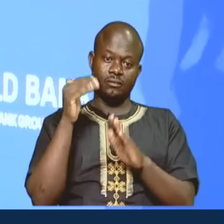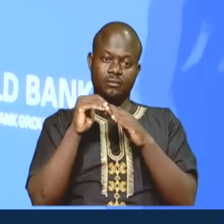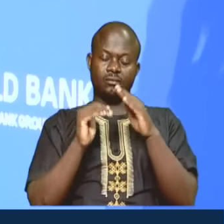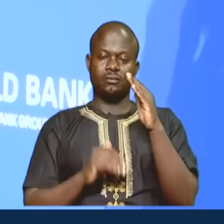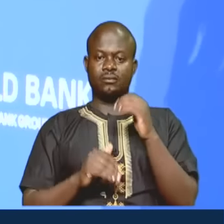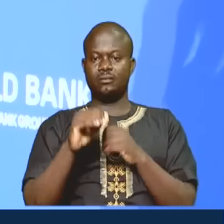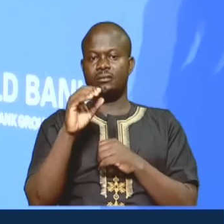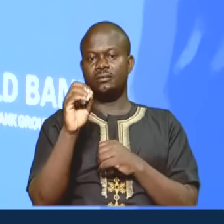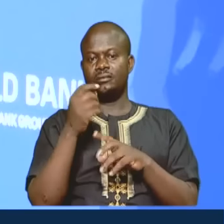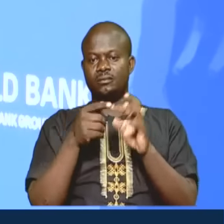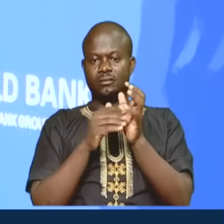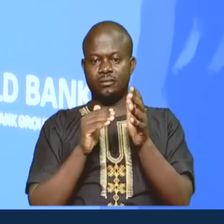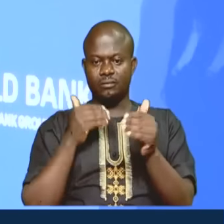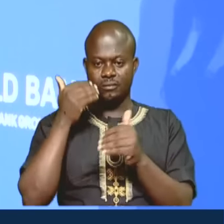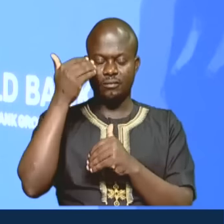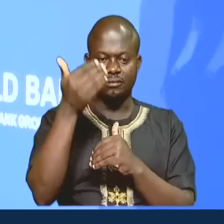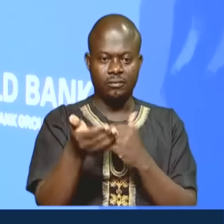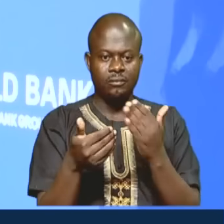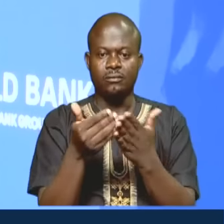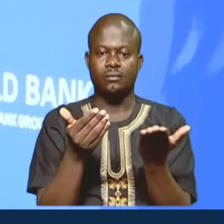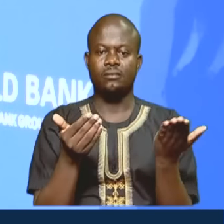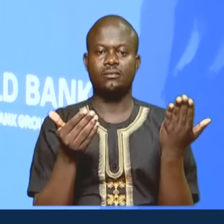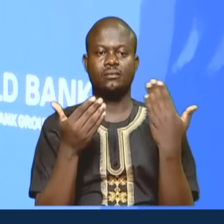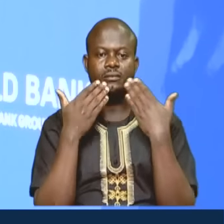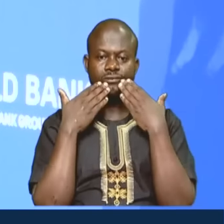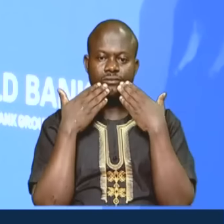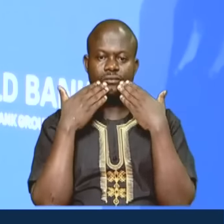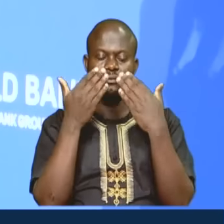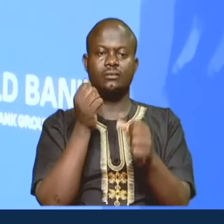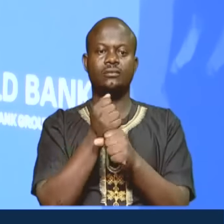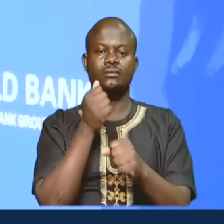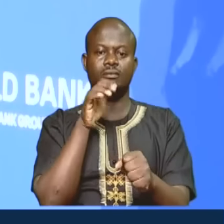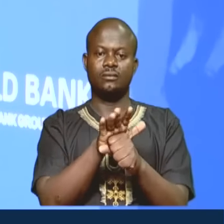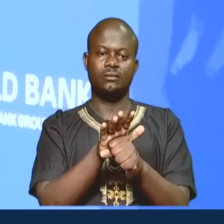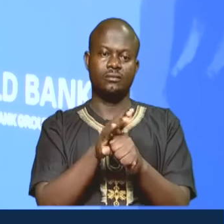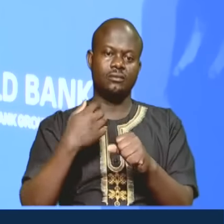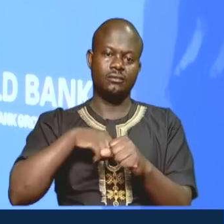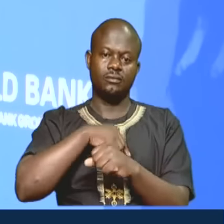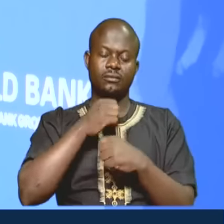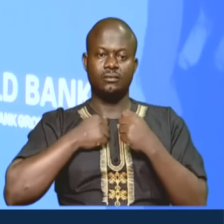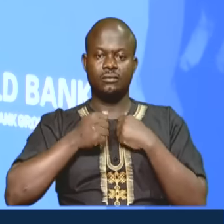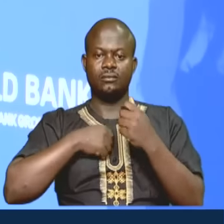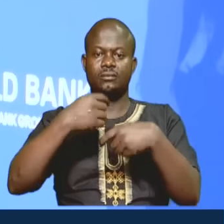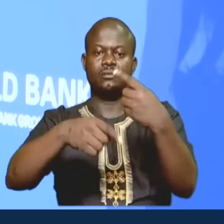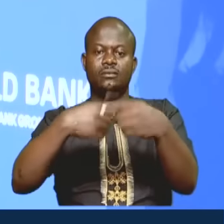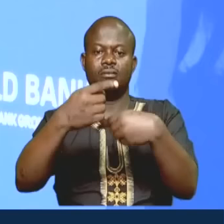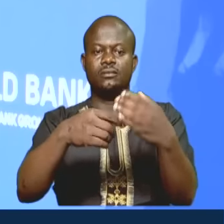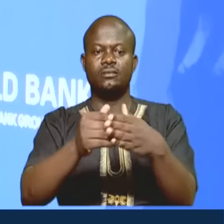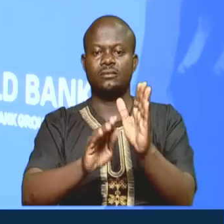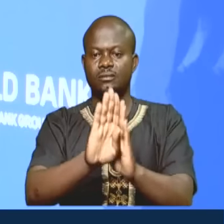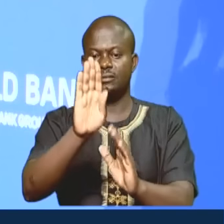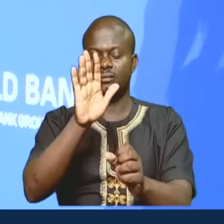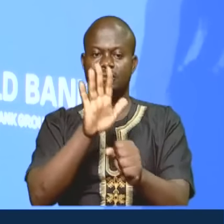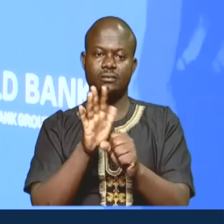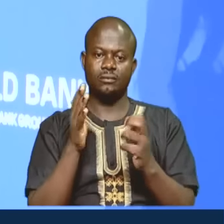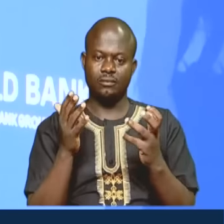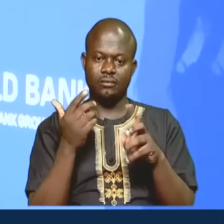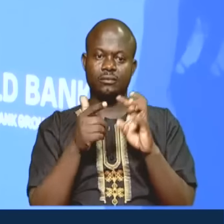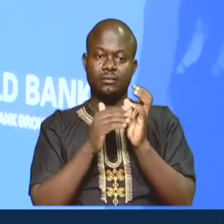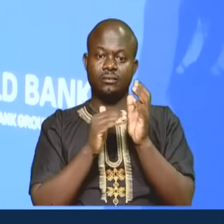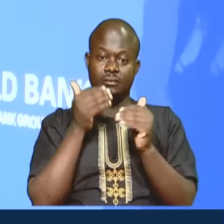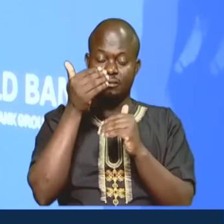zero ariko kubera ibyo rwari rwarakoze cyane nyuma yaho u Rwanda rwakomeje gutera imbere cyane na mbere